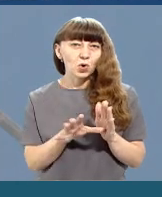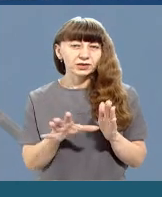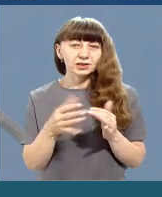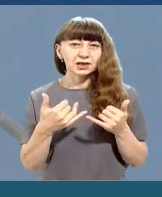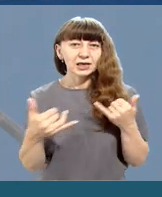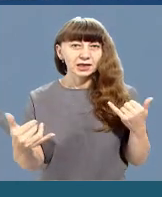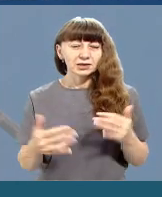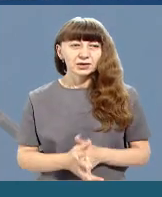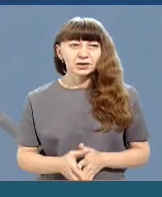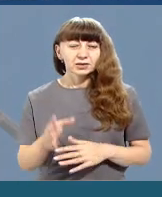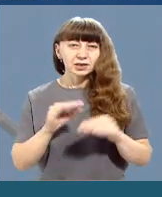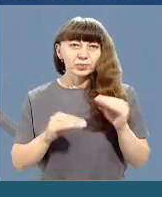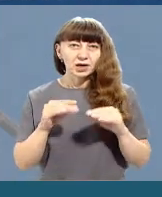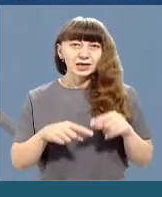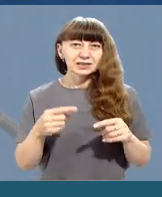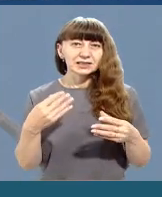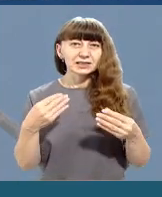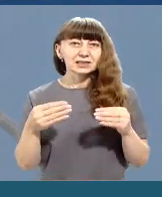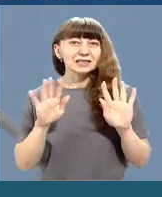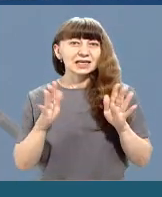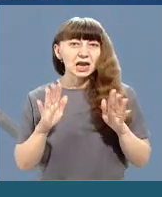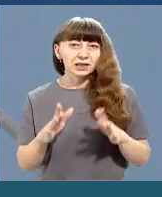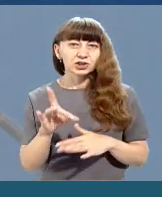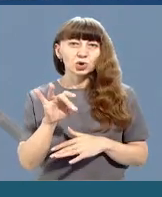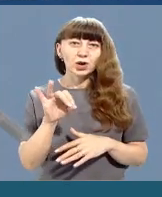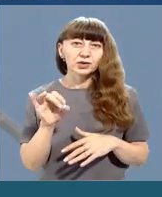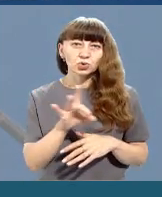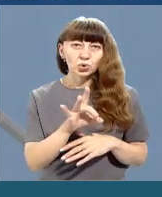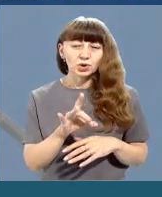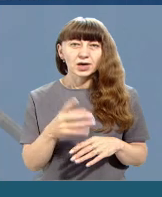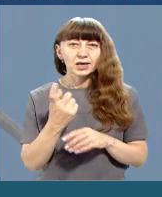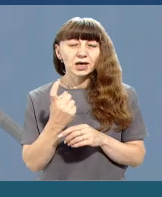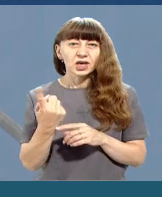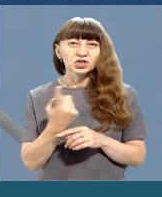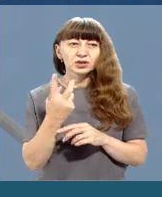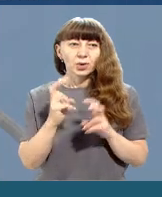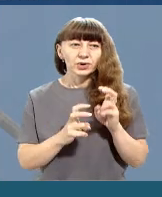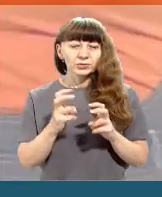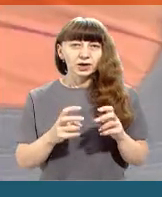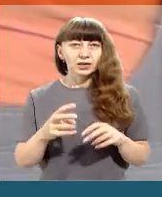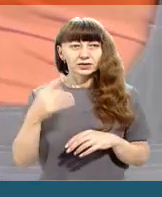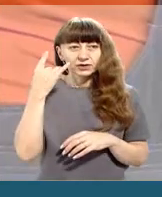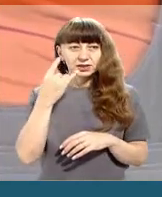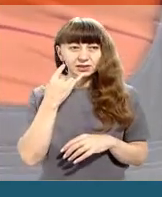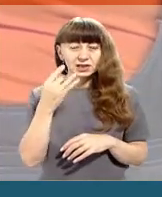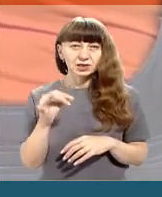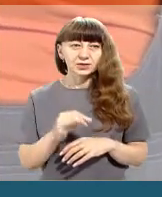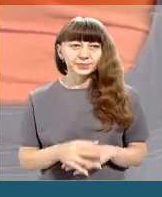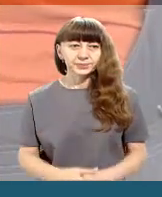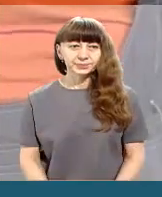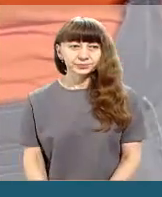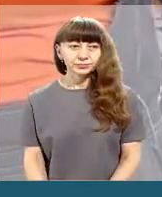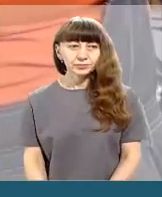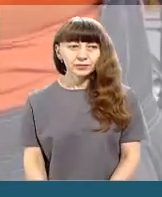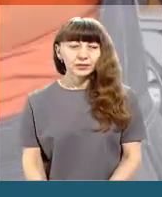оқшауландырғыштар жасалады. Еліміз бойынша оқшауландырғыштарды құрастыратын жалғыз кәсіпорын Қостанай қаласында. Кәсіпорын елдің